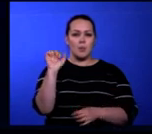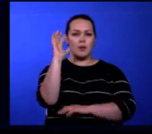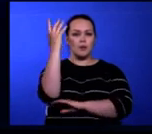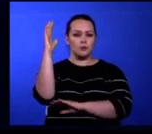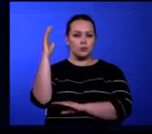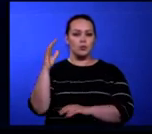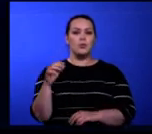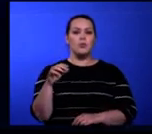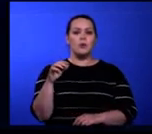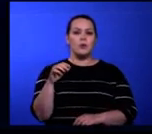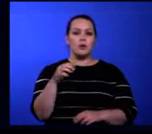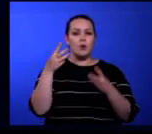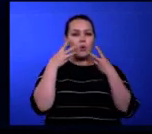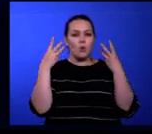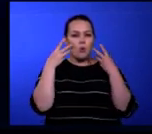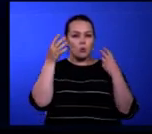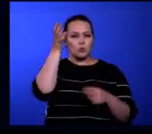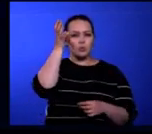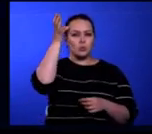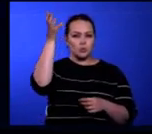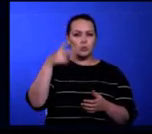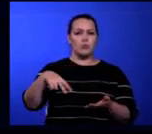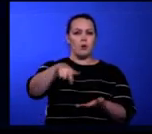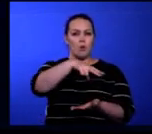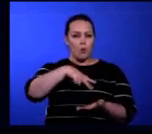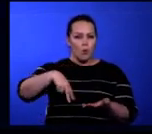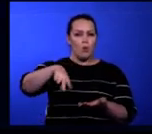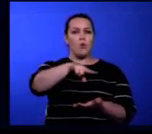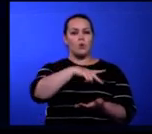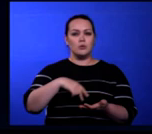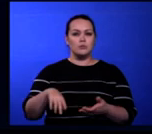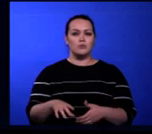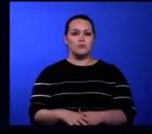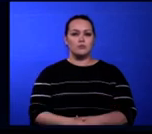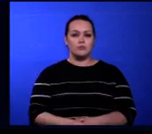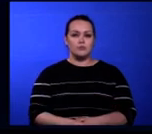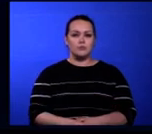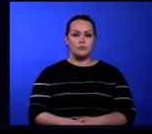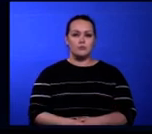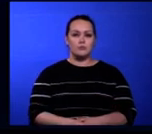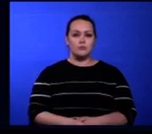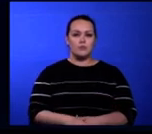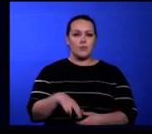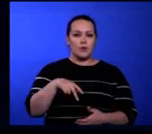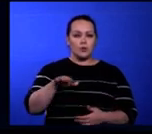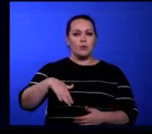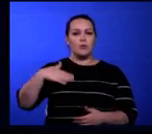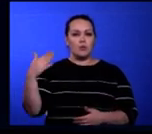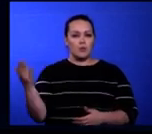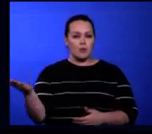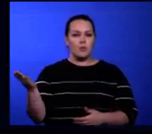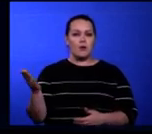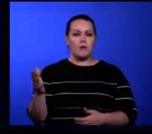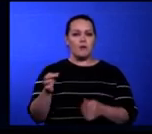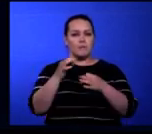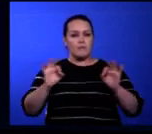кот ученый все ходит по цепи кругом, идет направо, песнь